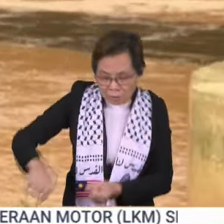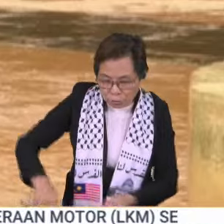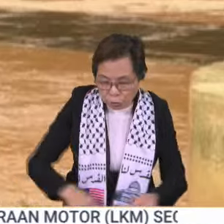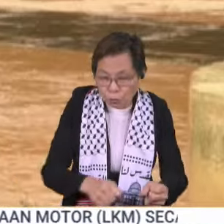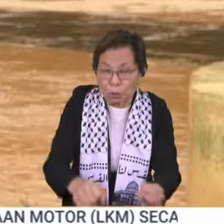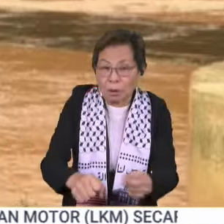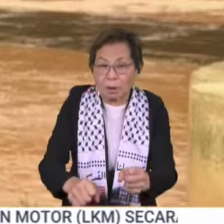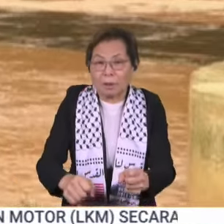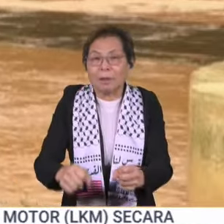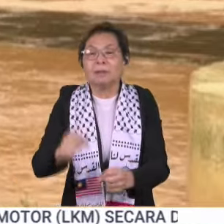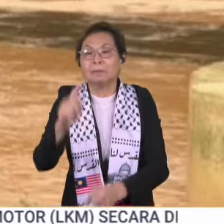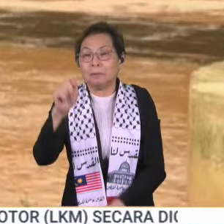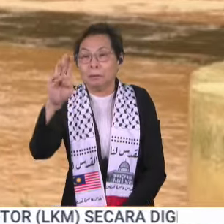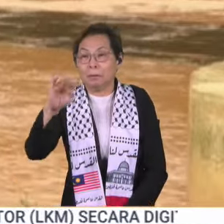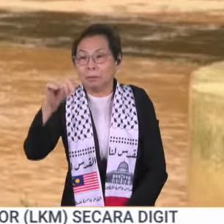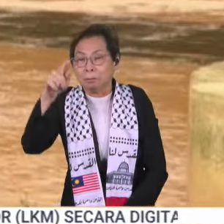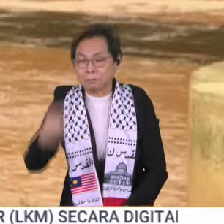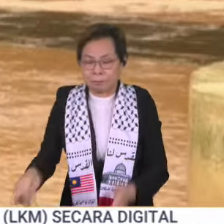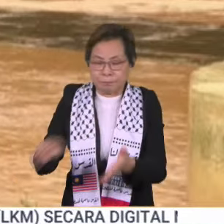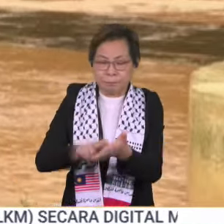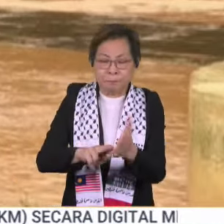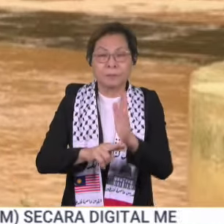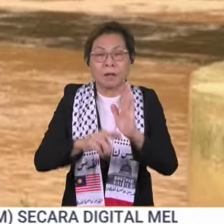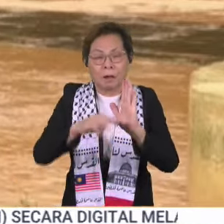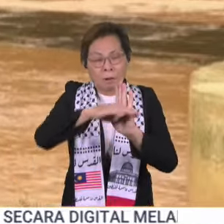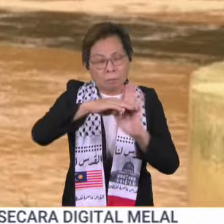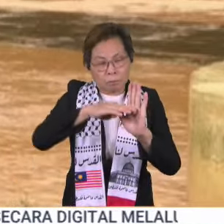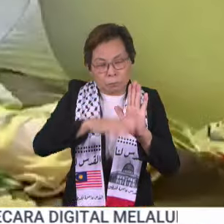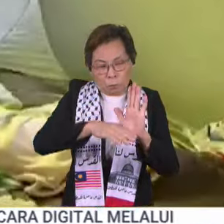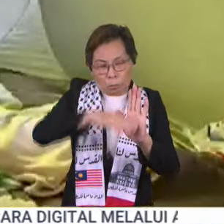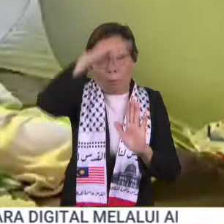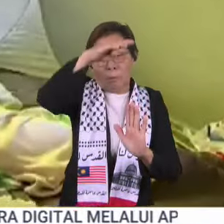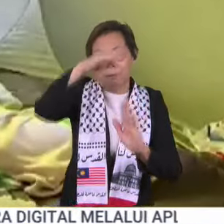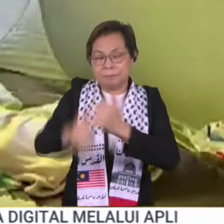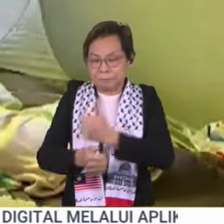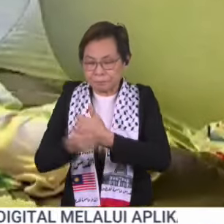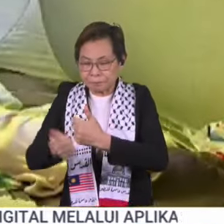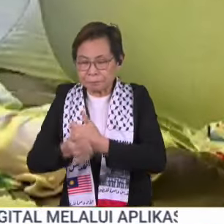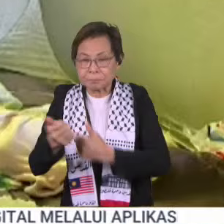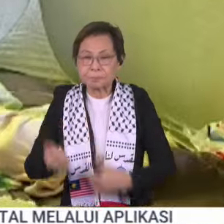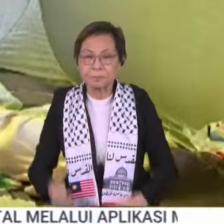Kuala Besar Kota Bu merekodkan Aras air melebihi tahap